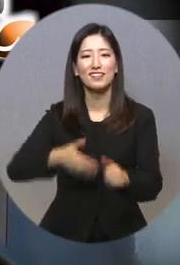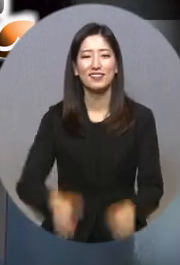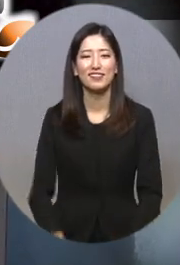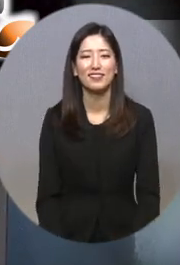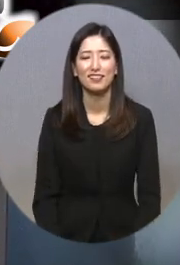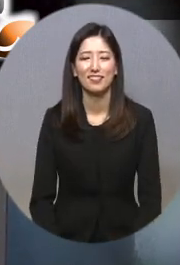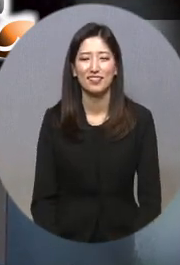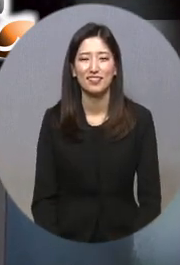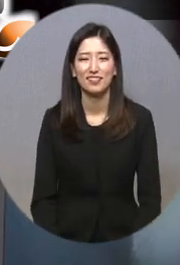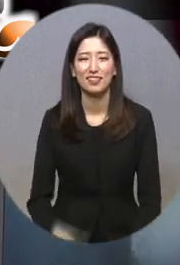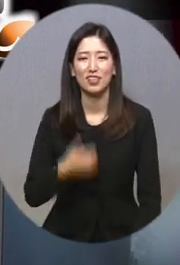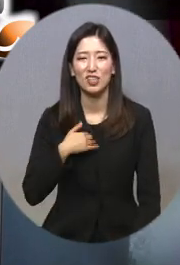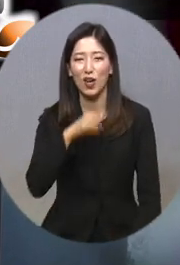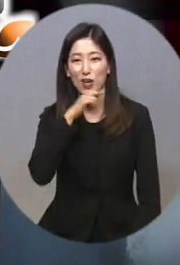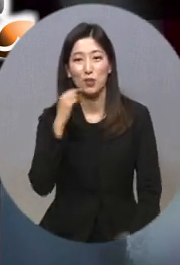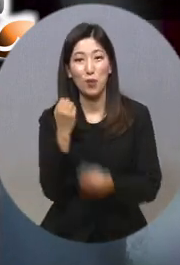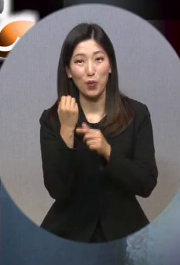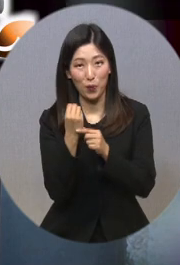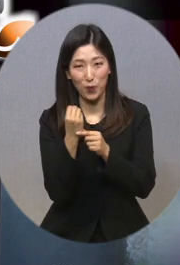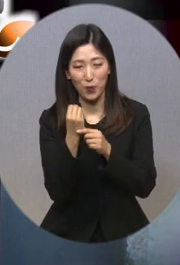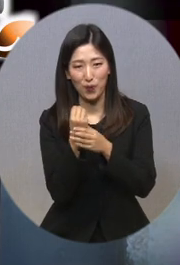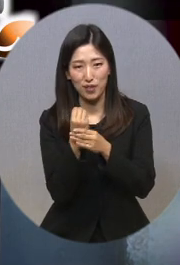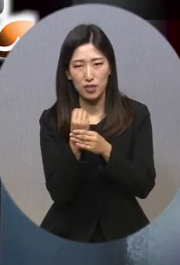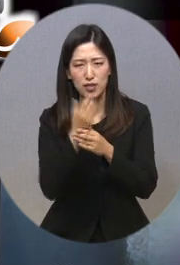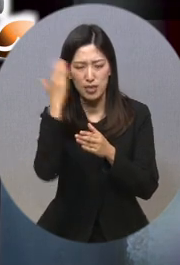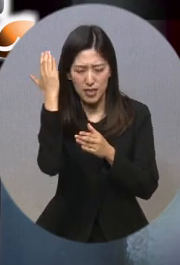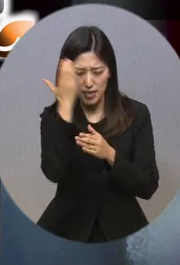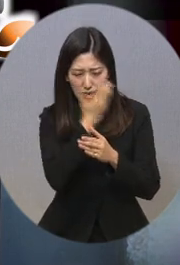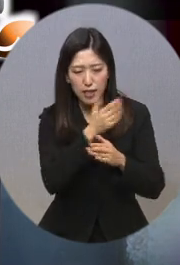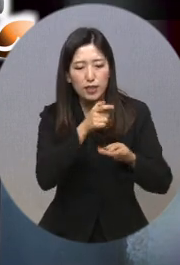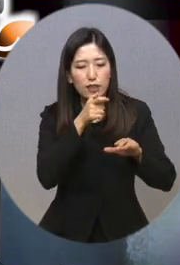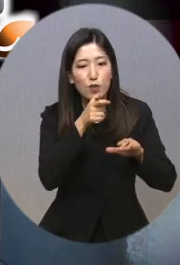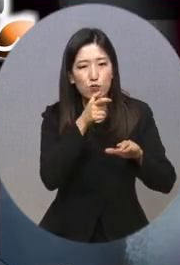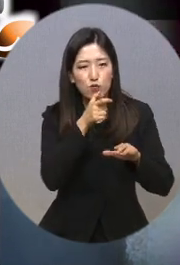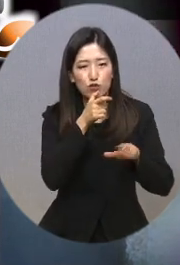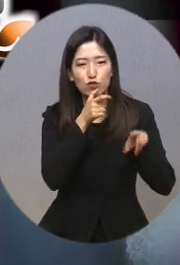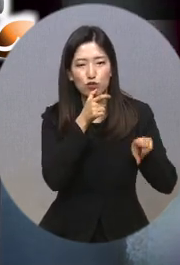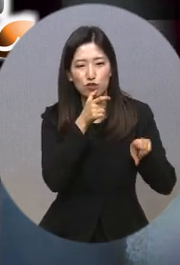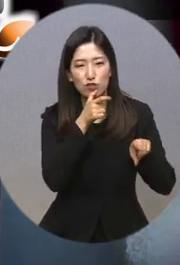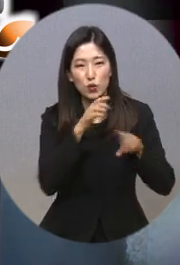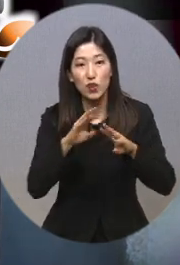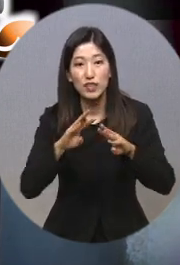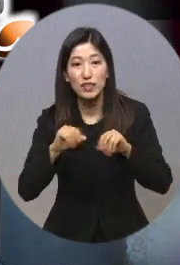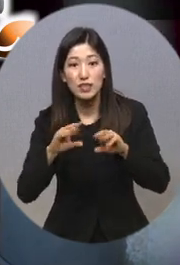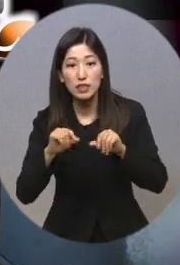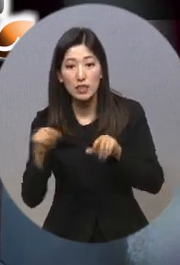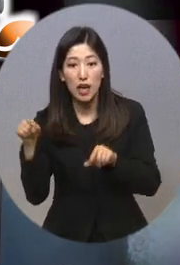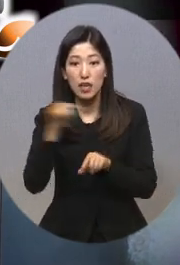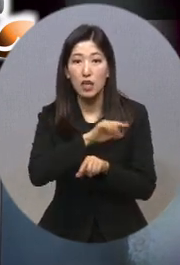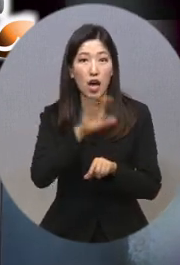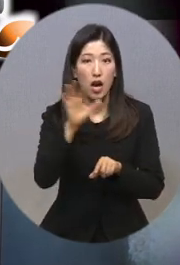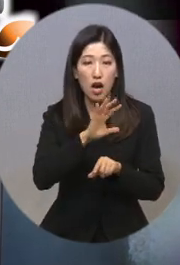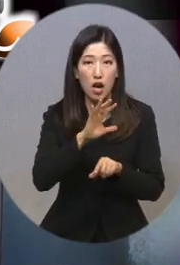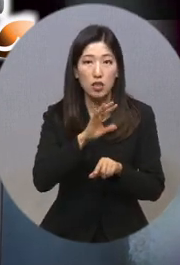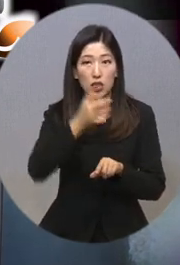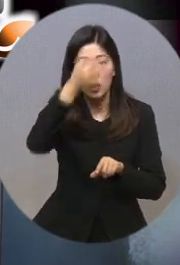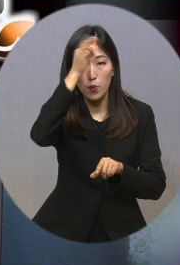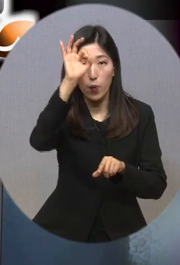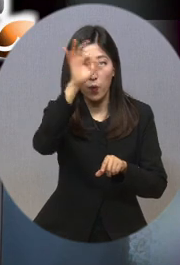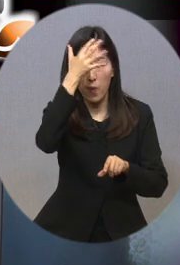예, 저희 토마토는 그 깨끗한 지하수와 그 흙이 닿지 않는 최첨단 재배